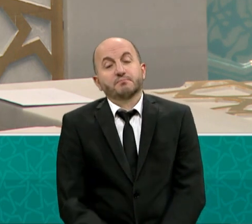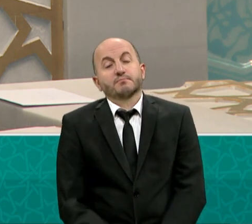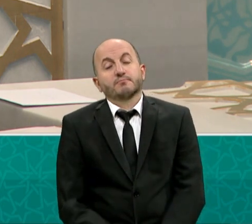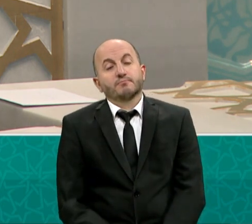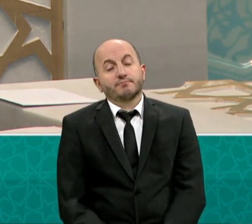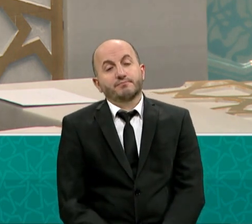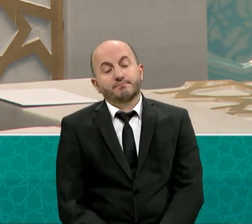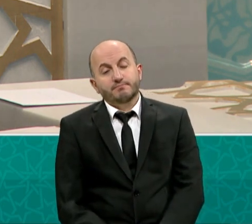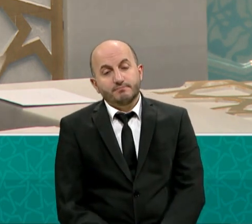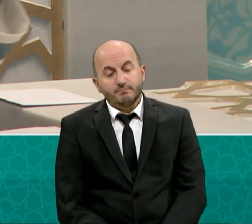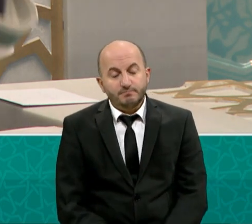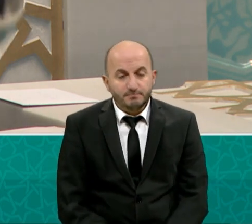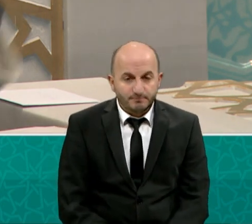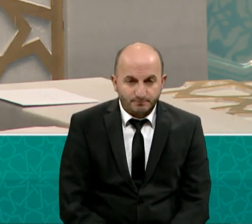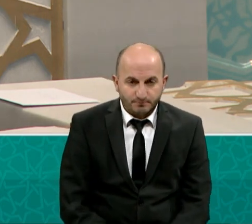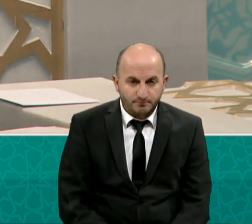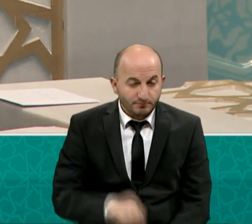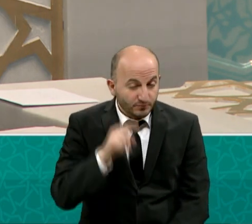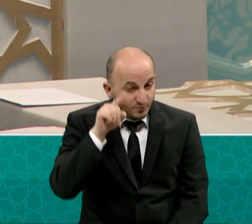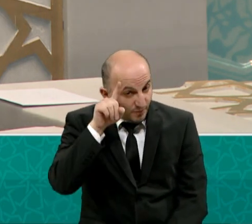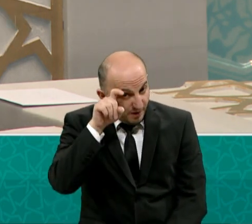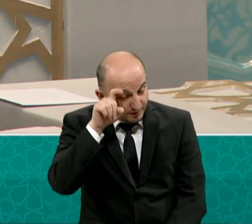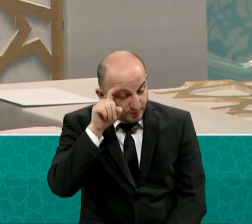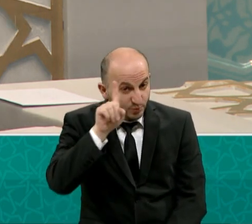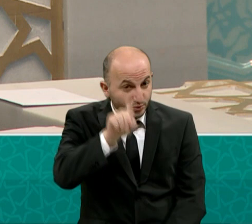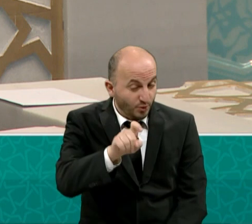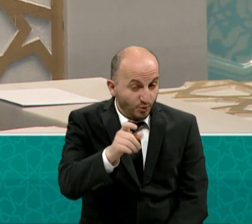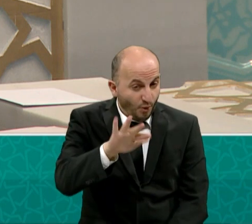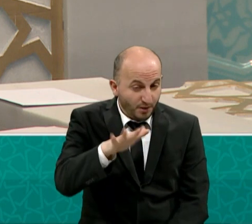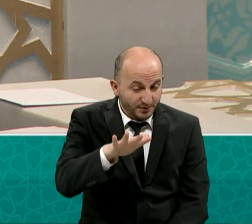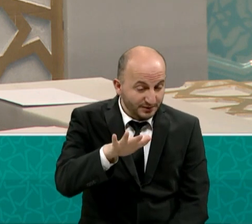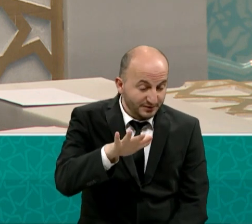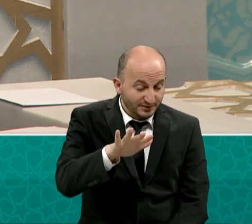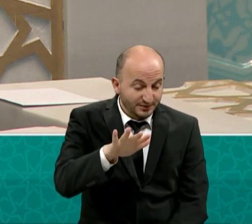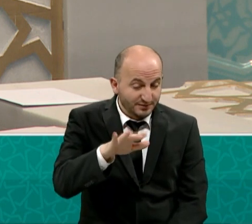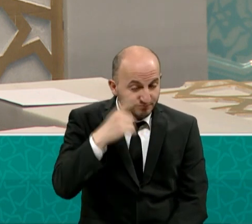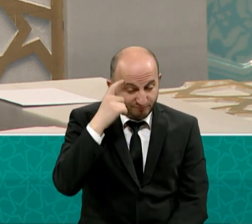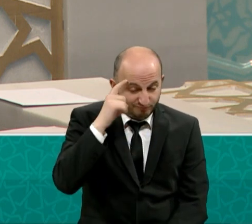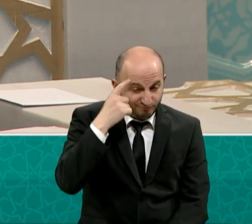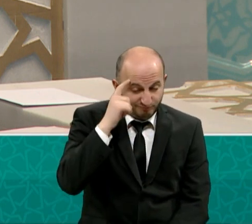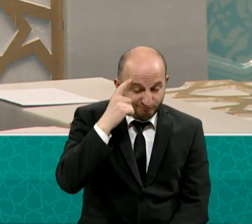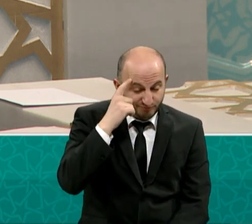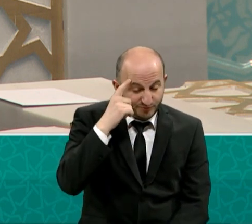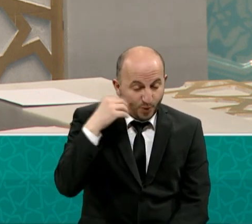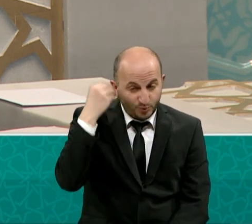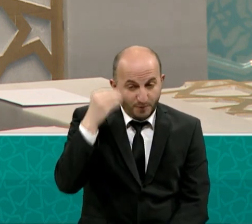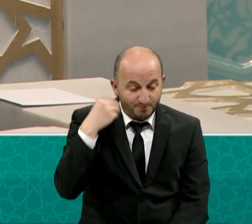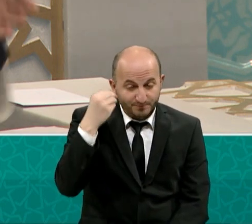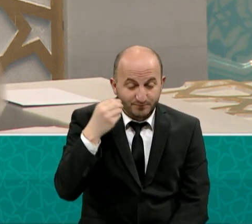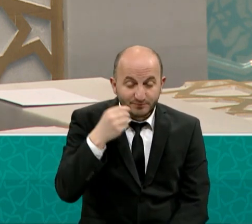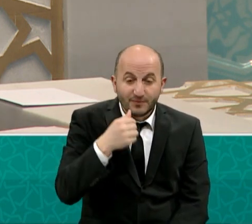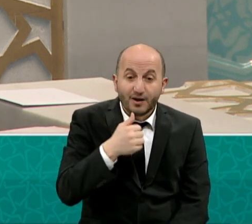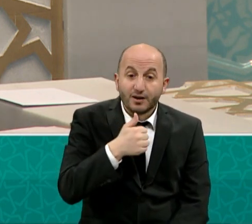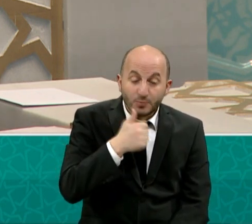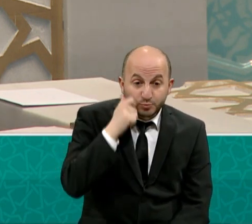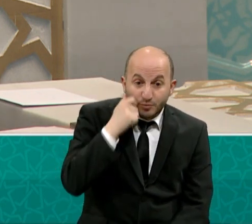değerli kardeşlerimizden şu aklına gelen soru olarak olabilir. Zihinlere gelebilir. Hocam ya işte adam dindarım